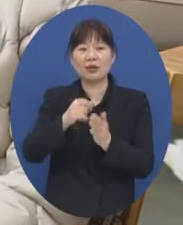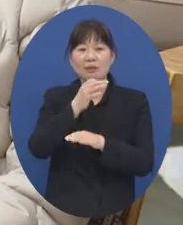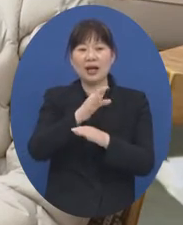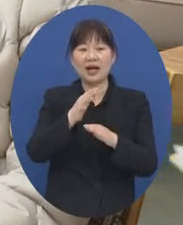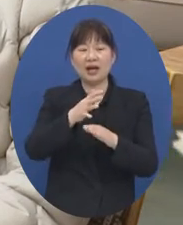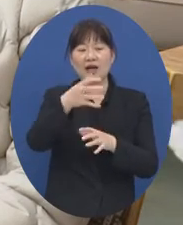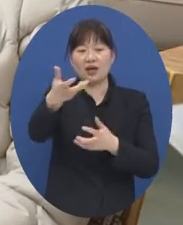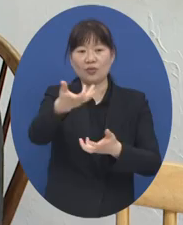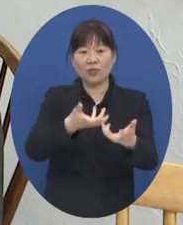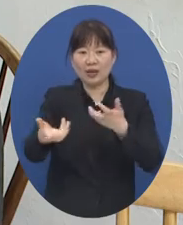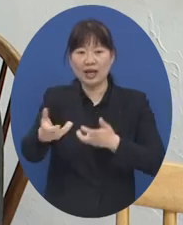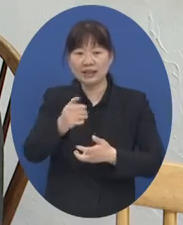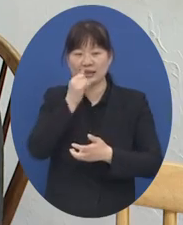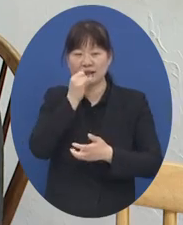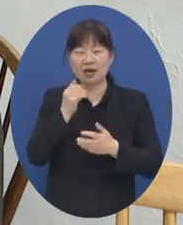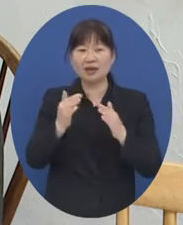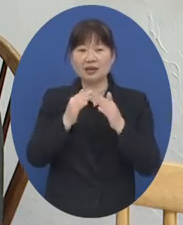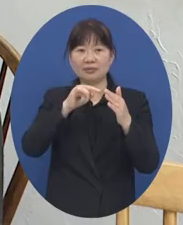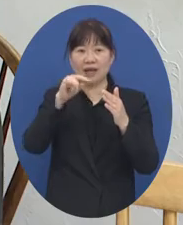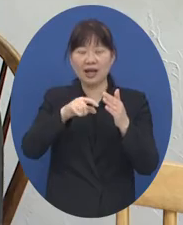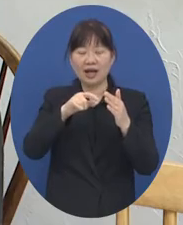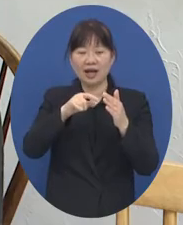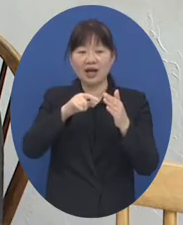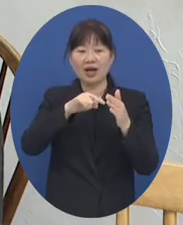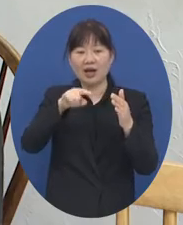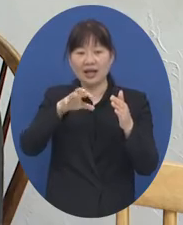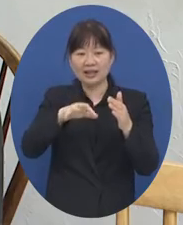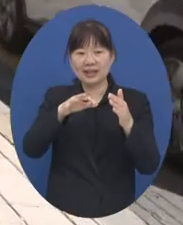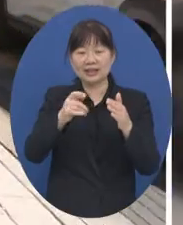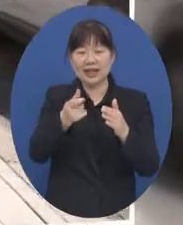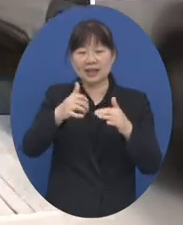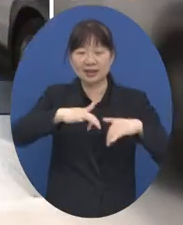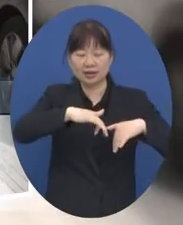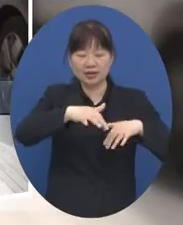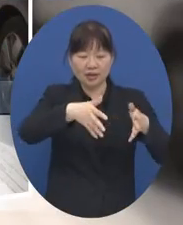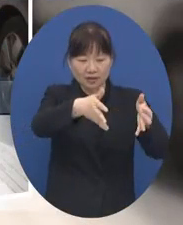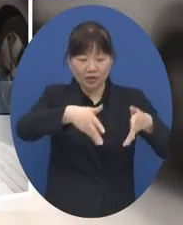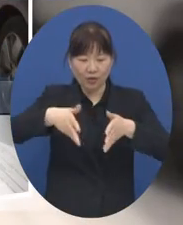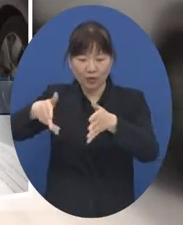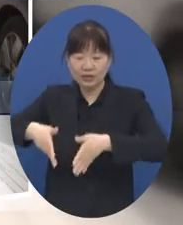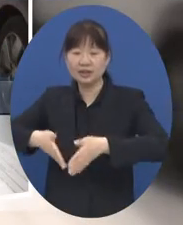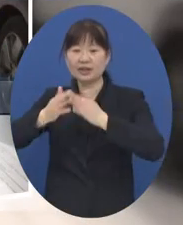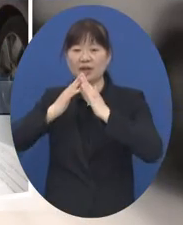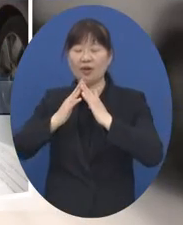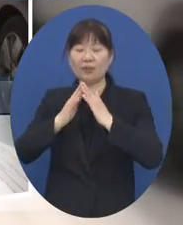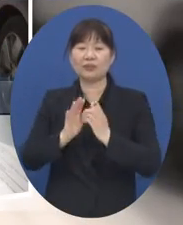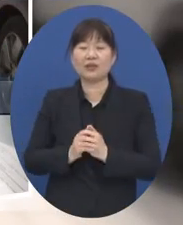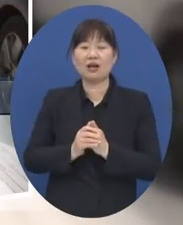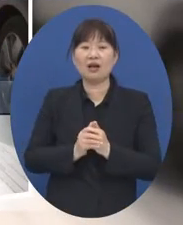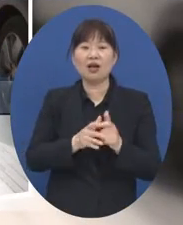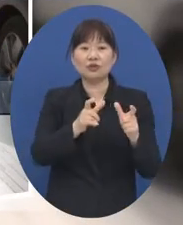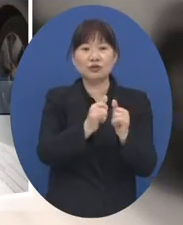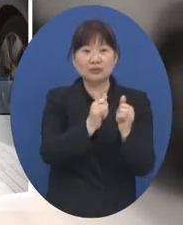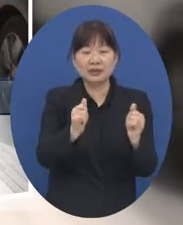들어서며 집 속에 작은 거리가 자생적으로 생겨났습니다. 이곳 주민